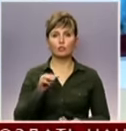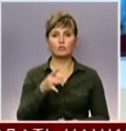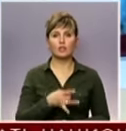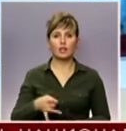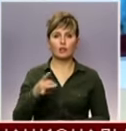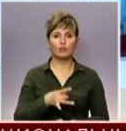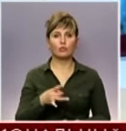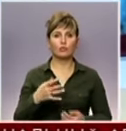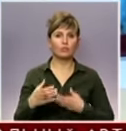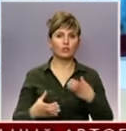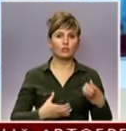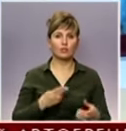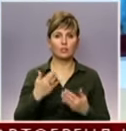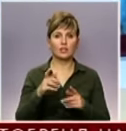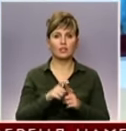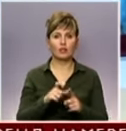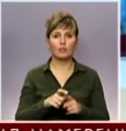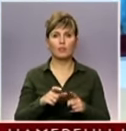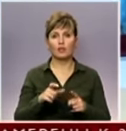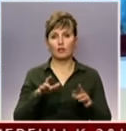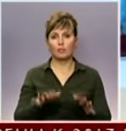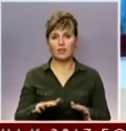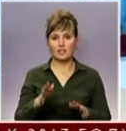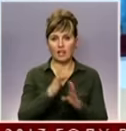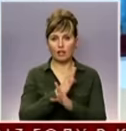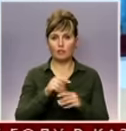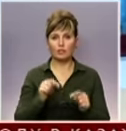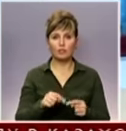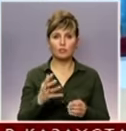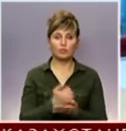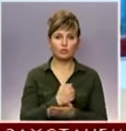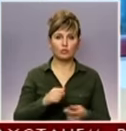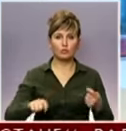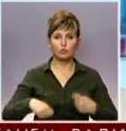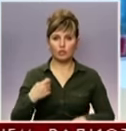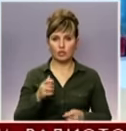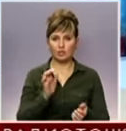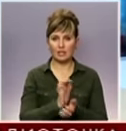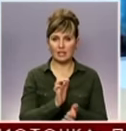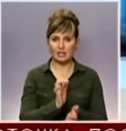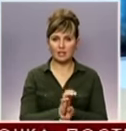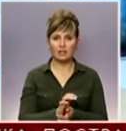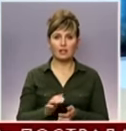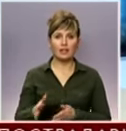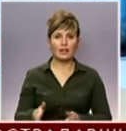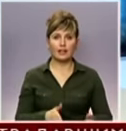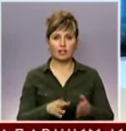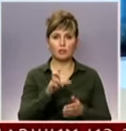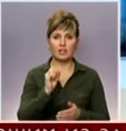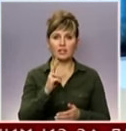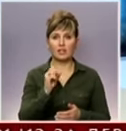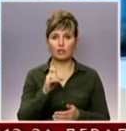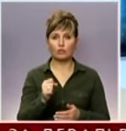Жители Труксибского района бьют тревогу. По их словам, местной экологии здесь наносят непоправимый ущерб. Вдоль русла реки